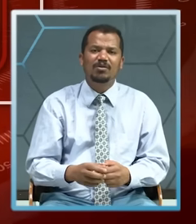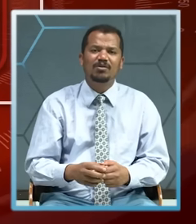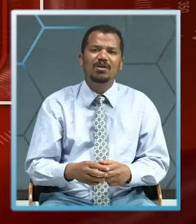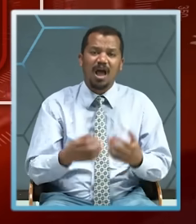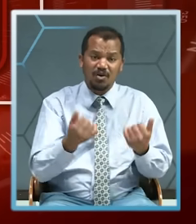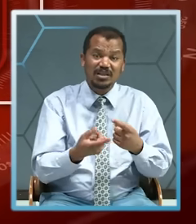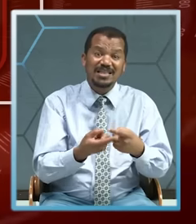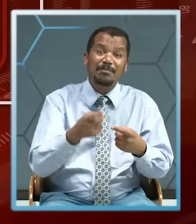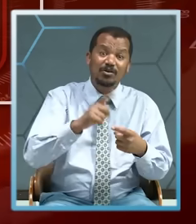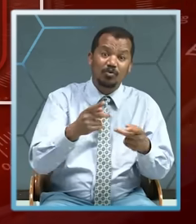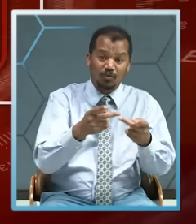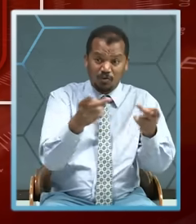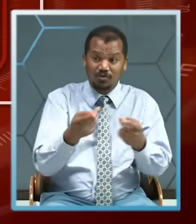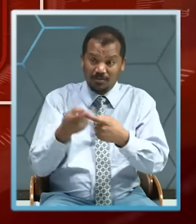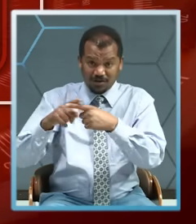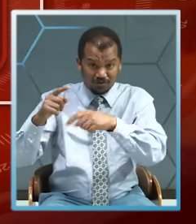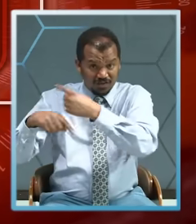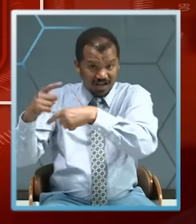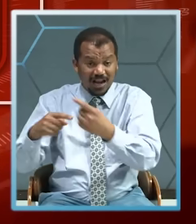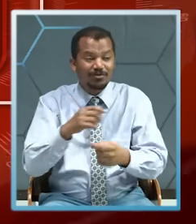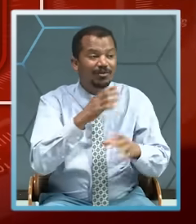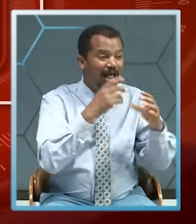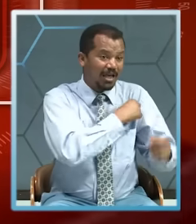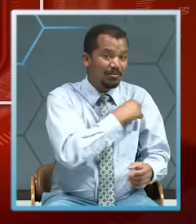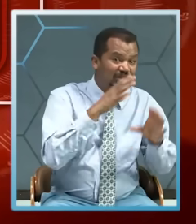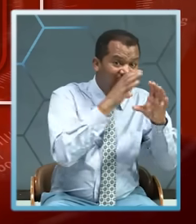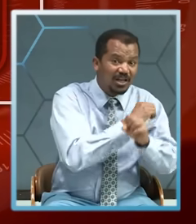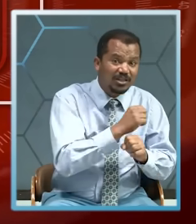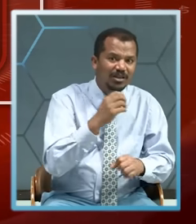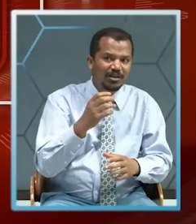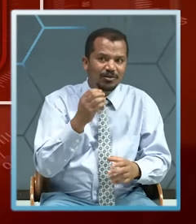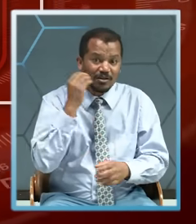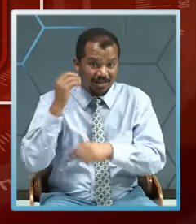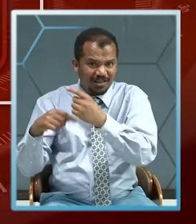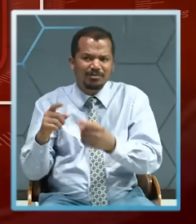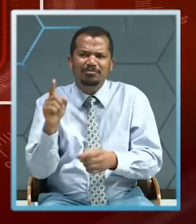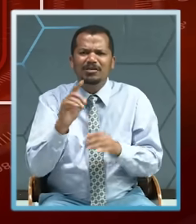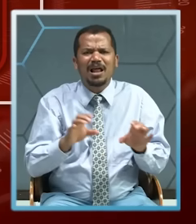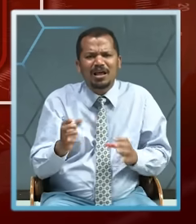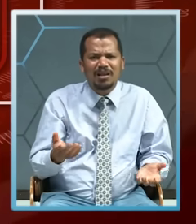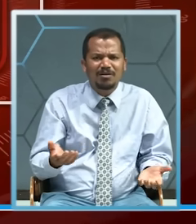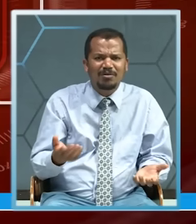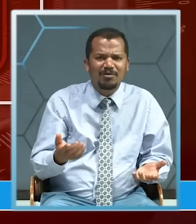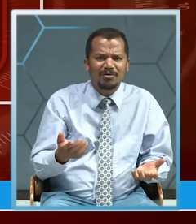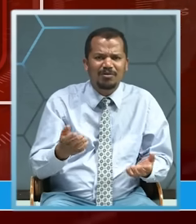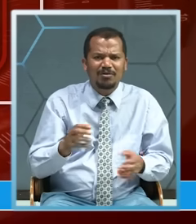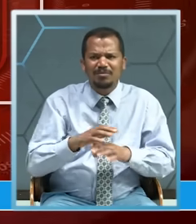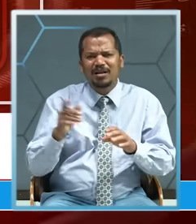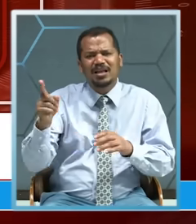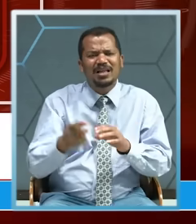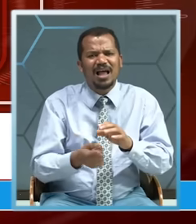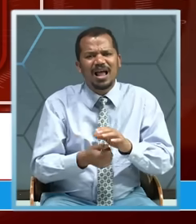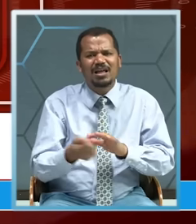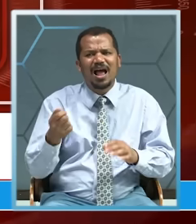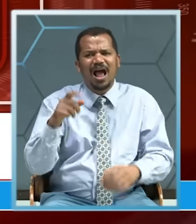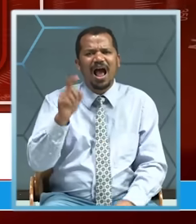ነው። አሁን ተመልሳችሁ ወደ ቀያችሁ ትሄዳላችሁ ማለት ነው ከሐኪም ቤት ሲወጣ? አይ ምን አድርገን እቃም ከዚያ